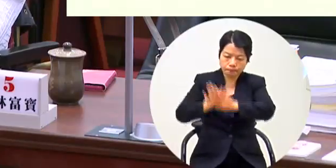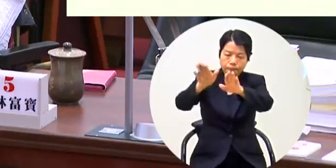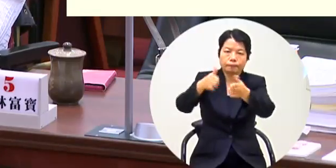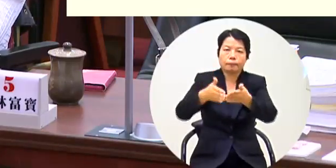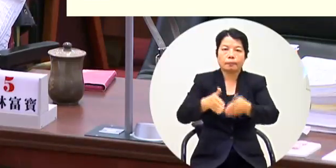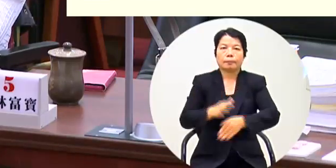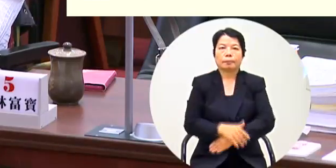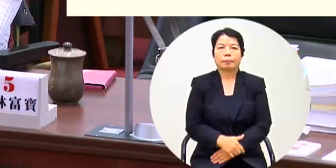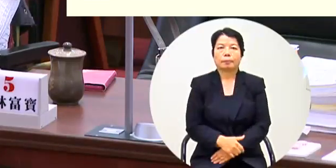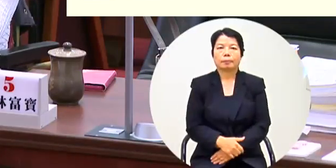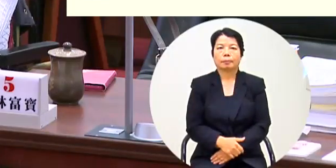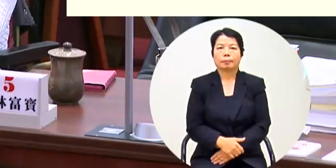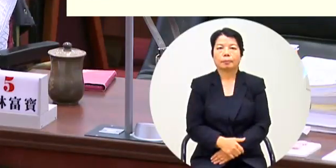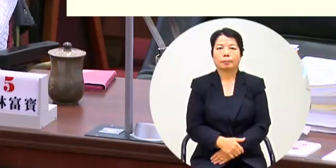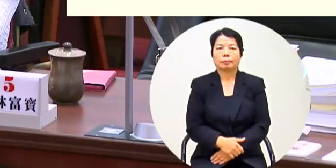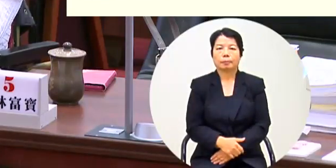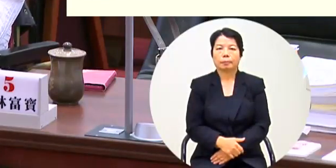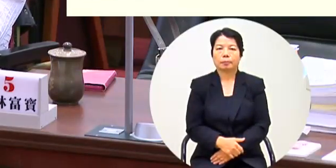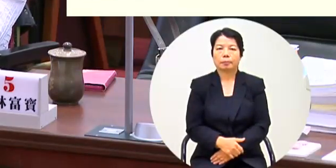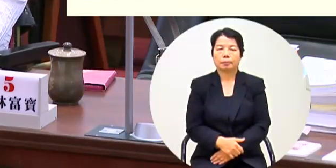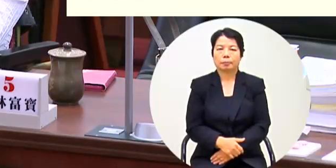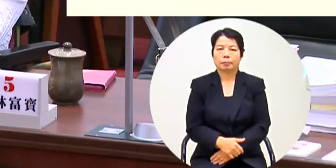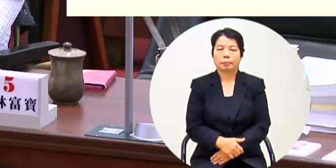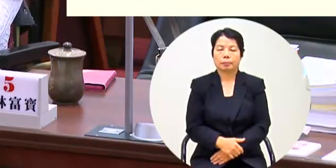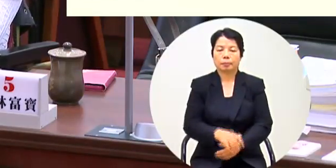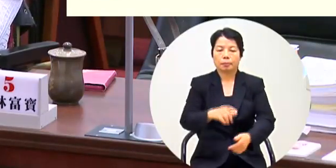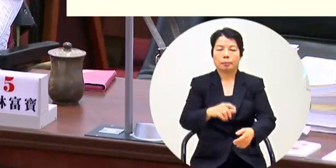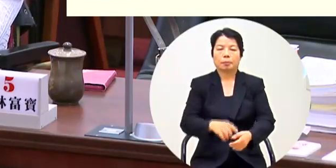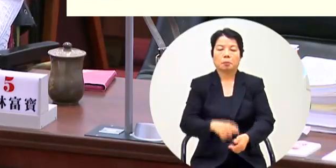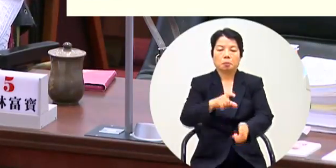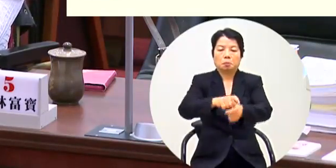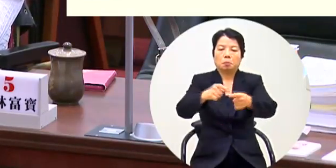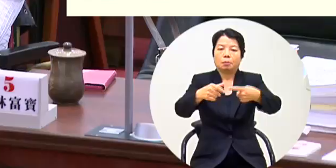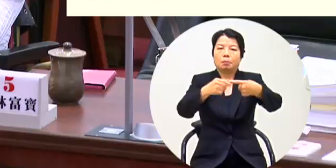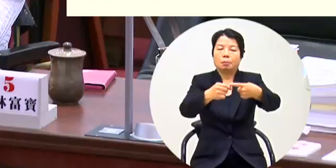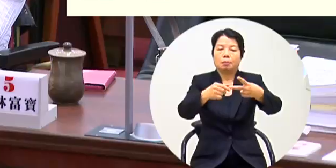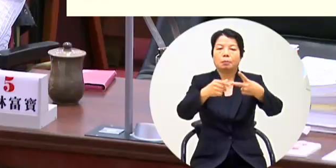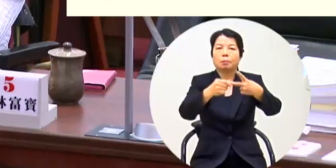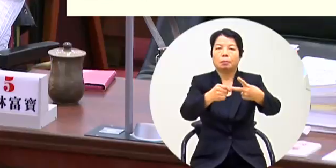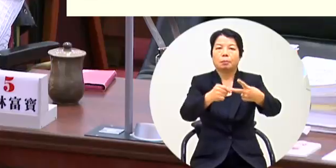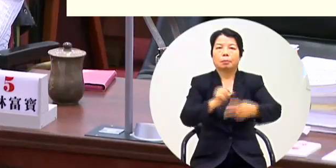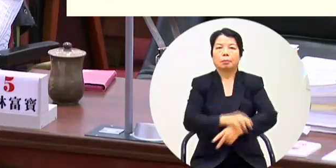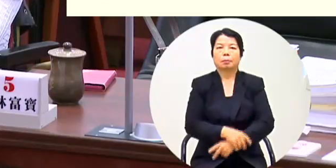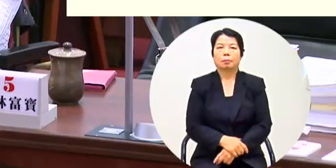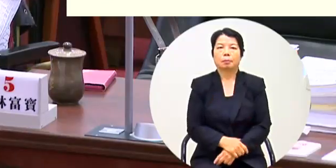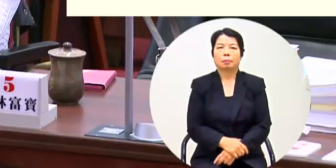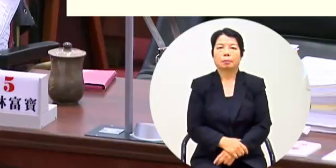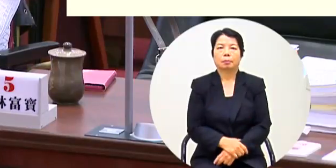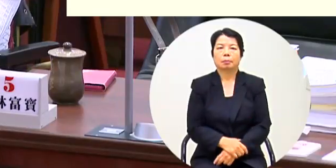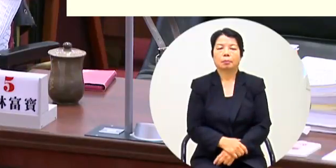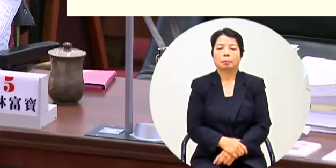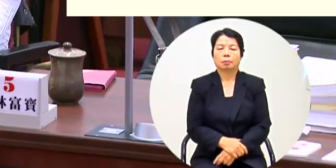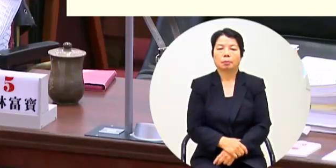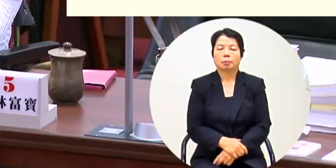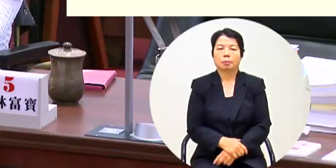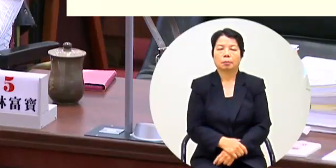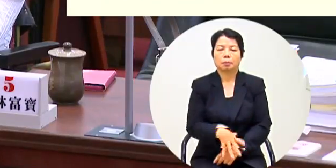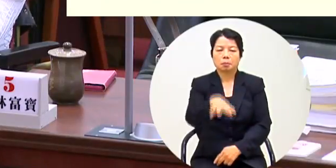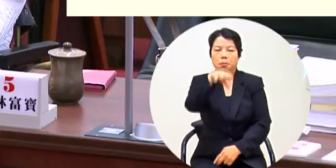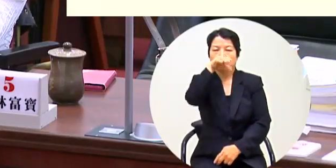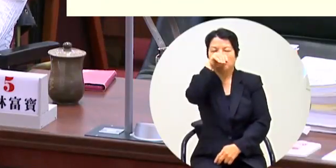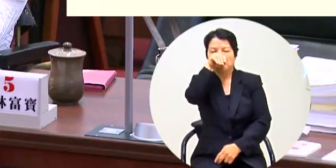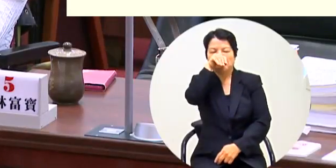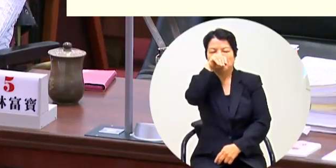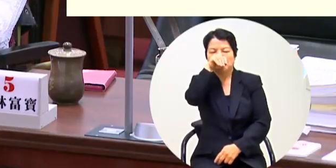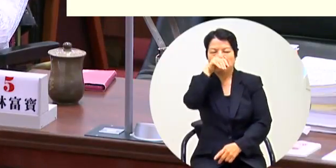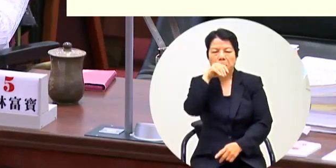个相关的议题。那第二个呢，我想空气品质真的越来越不好，我们昨天的新闻几乎